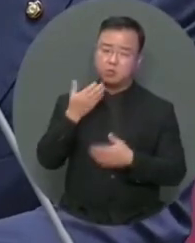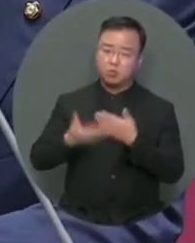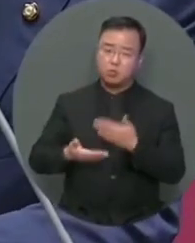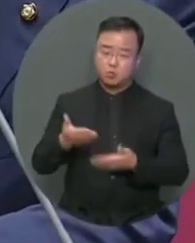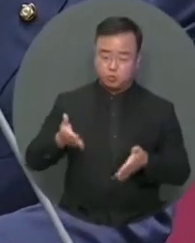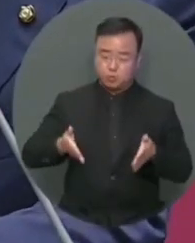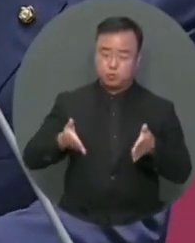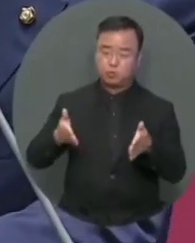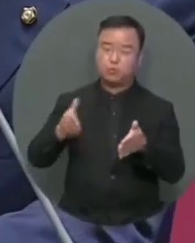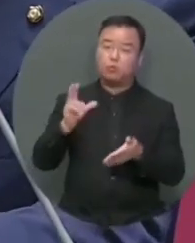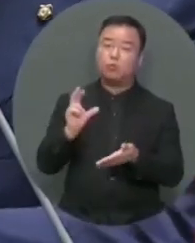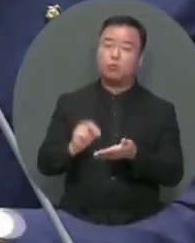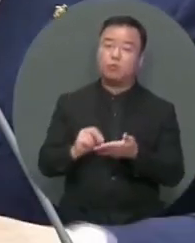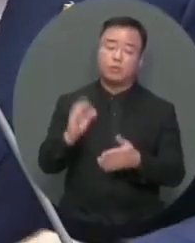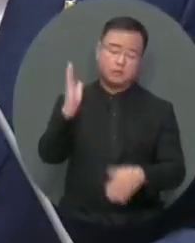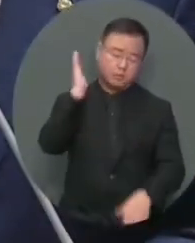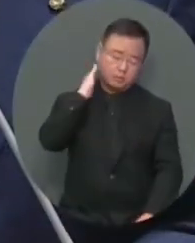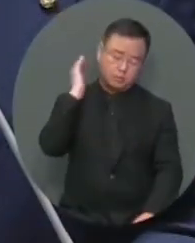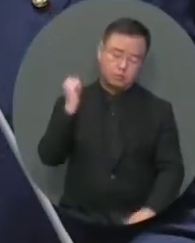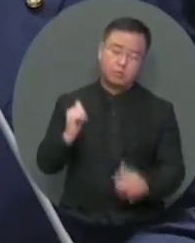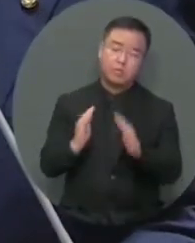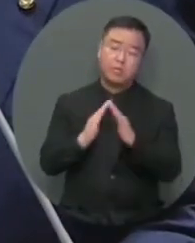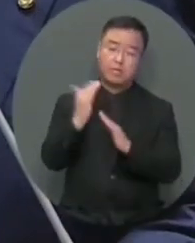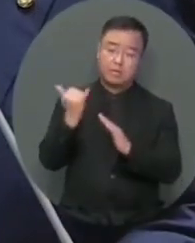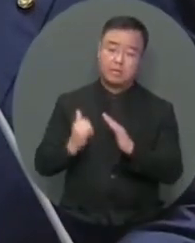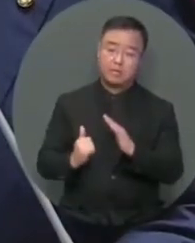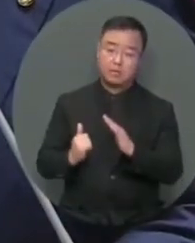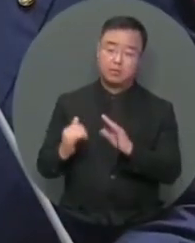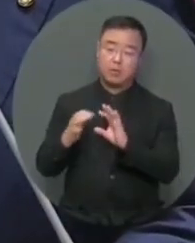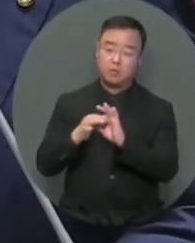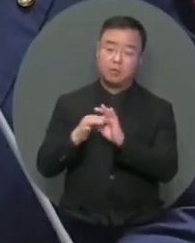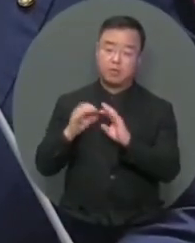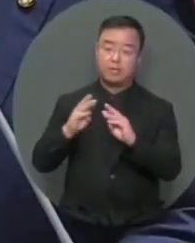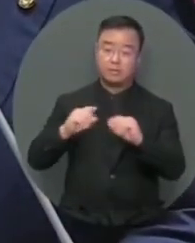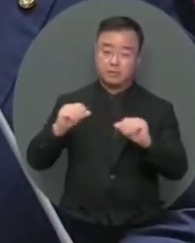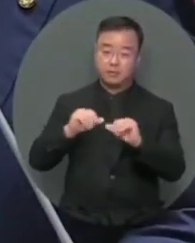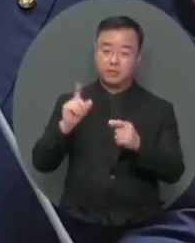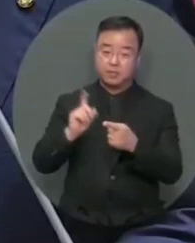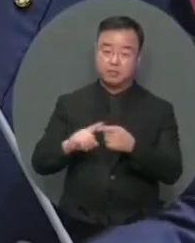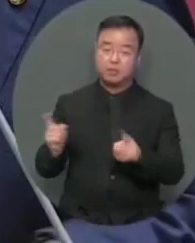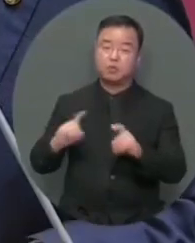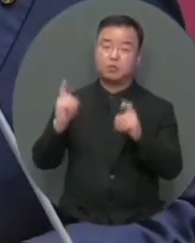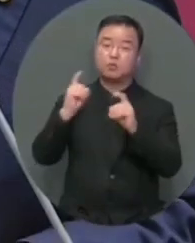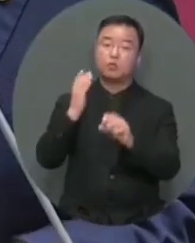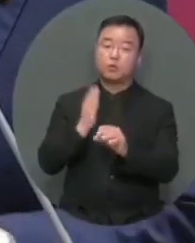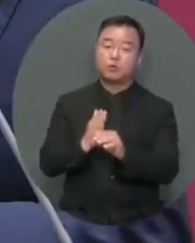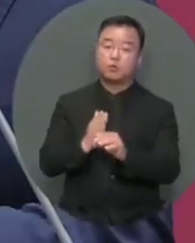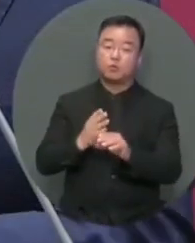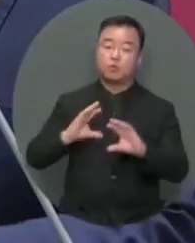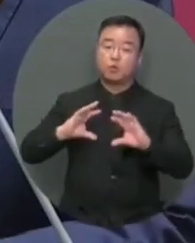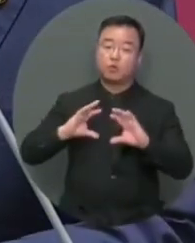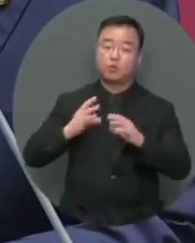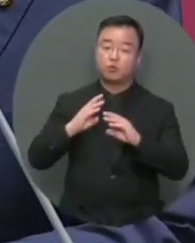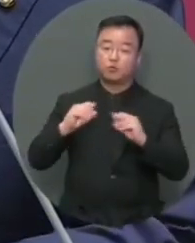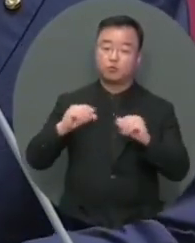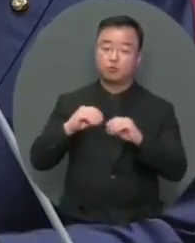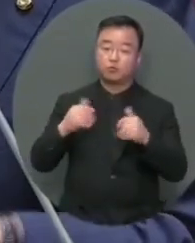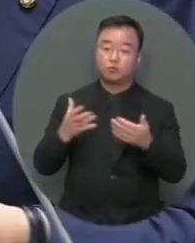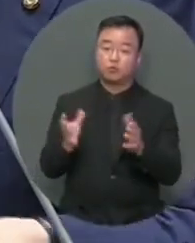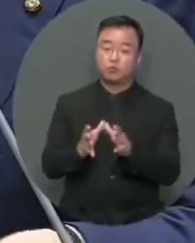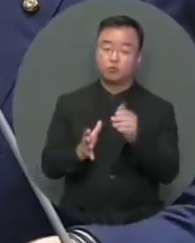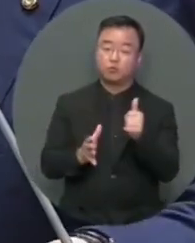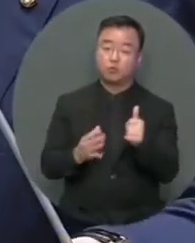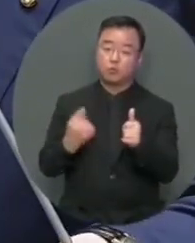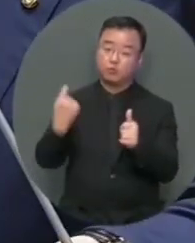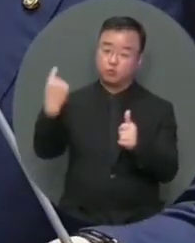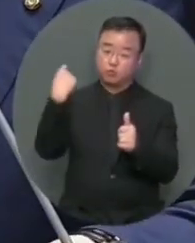문제도 대통령 일가의 땅이 있는 것 때문에 쟁점이 되었잖아요. 그런데 왜 원희룡 장관 뒤에